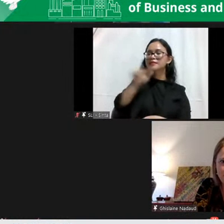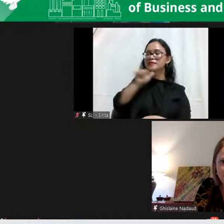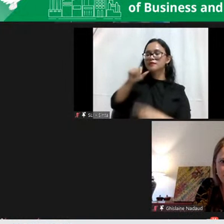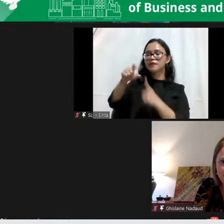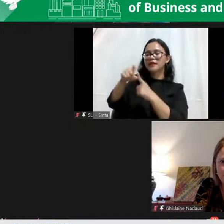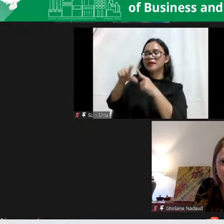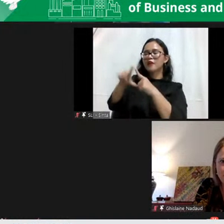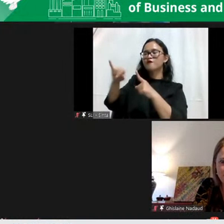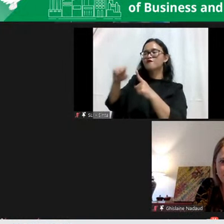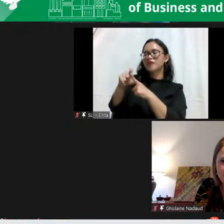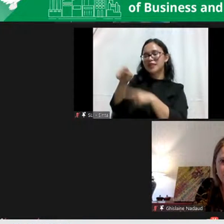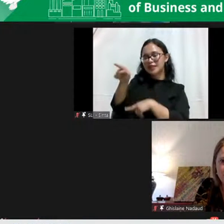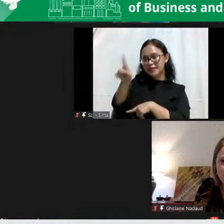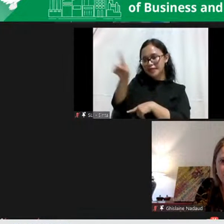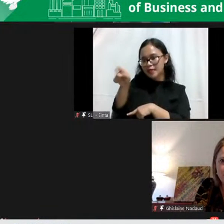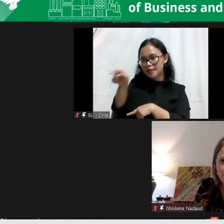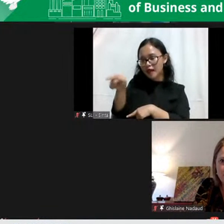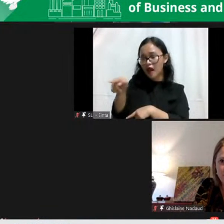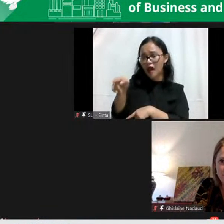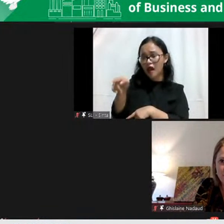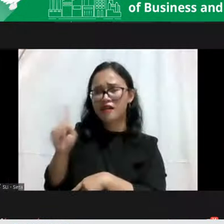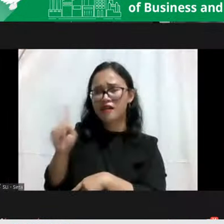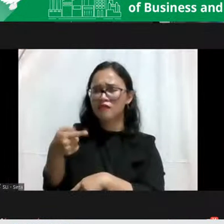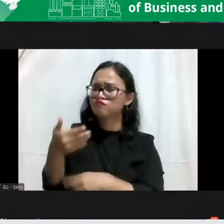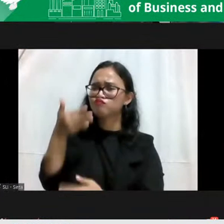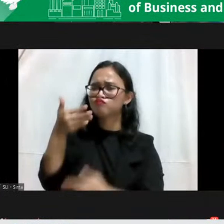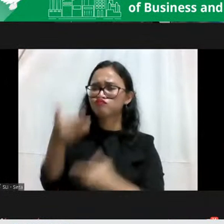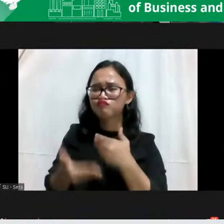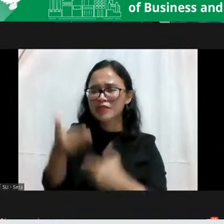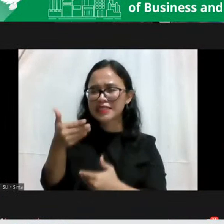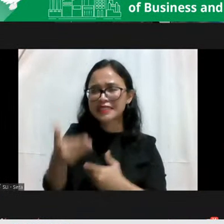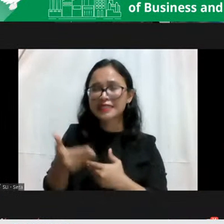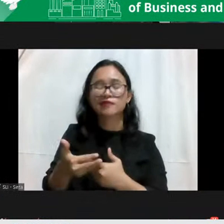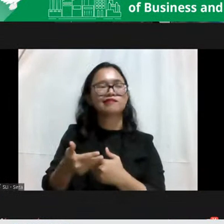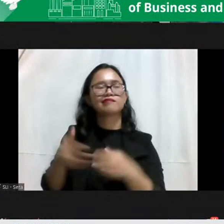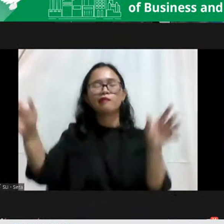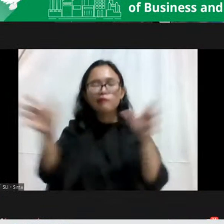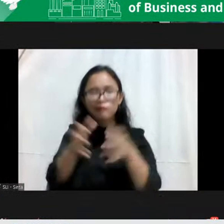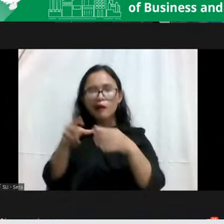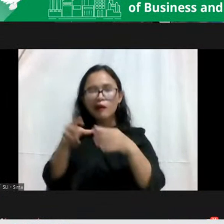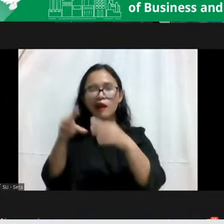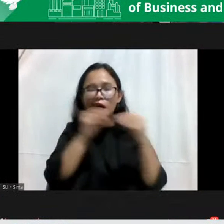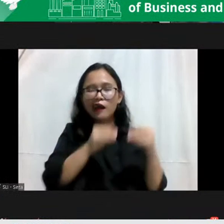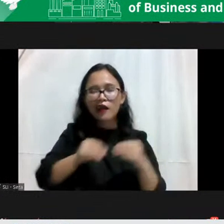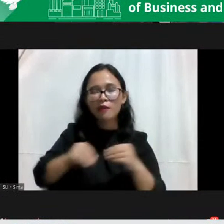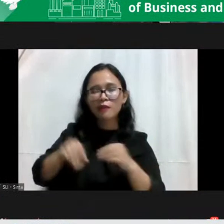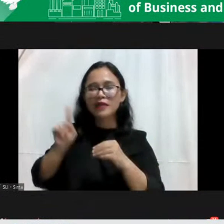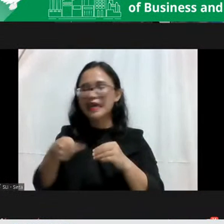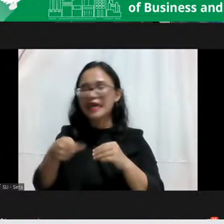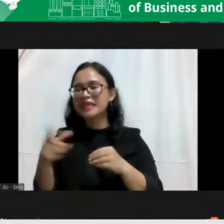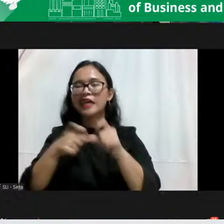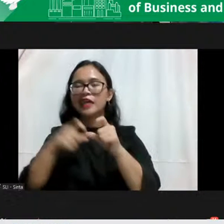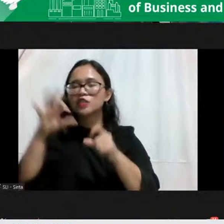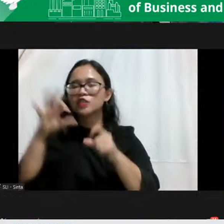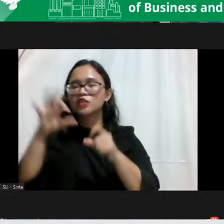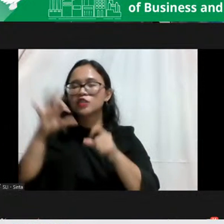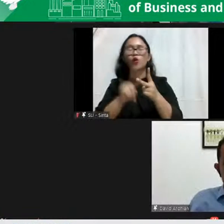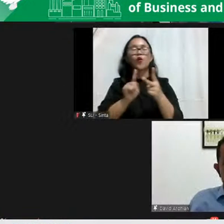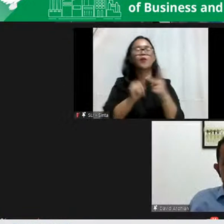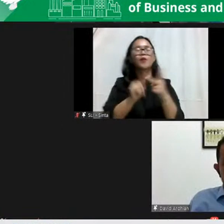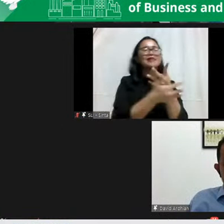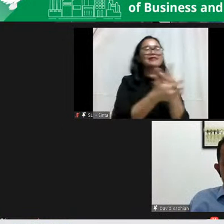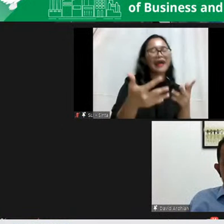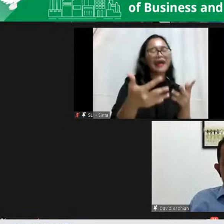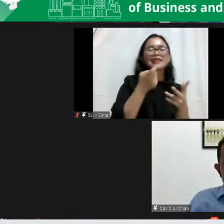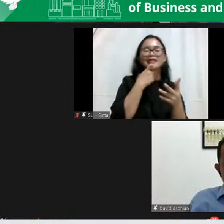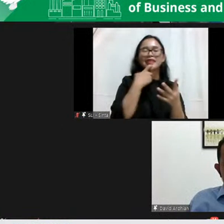pertanyaan Adakah platform multiihak dan pertemuan reguler yang melibatkan CS danyarakat terdampak untuk dan